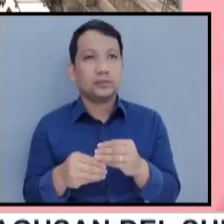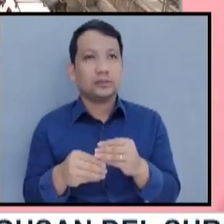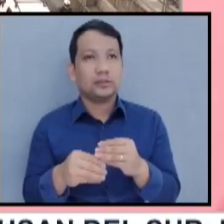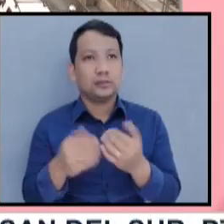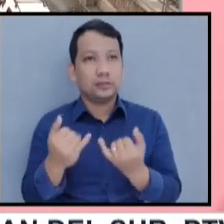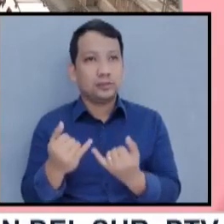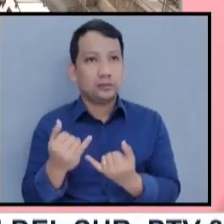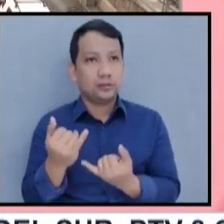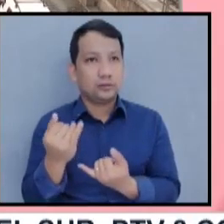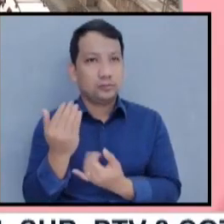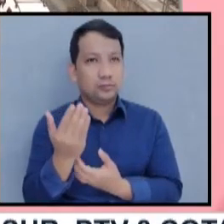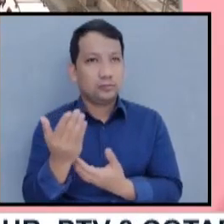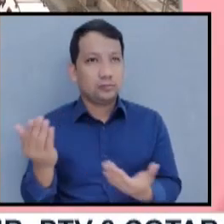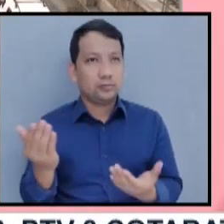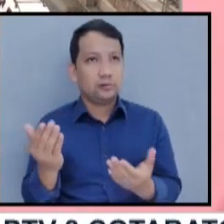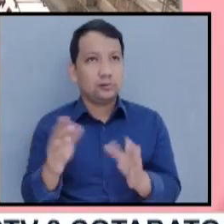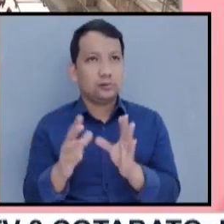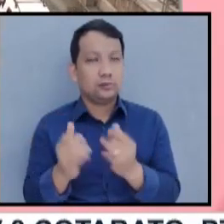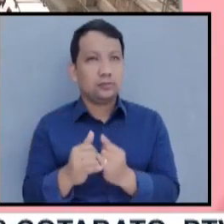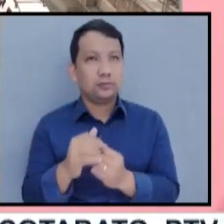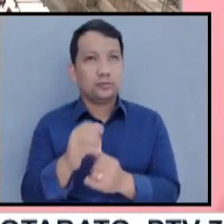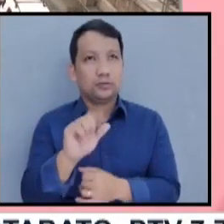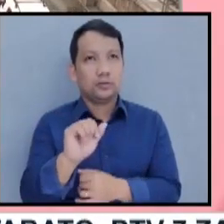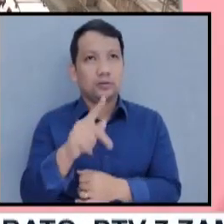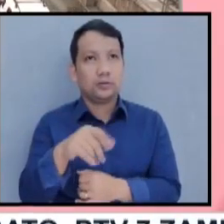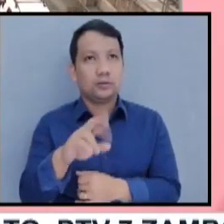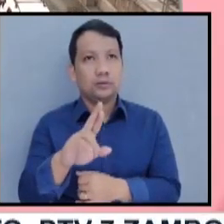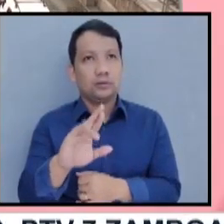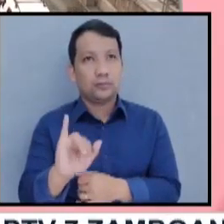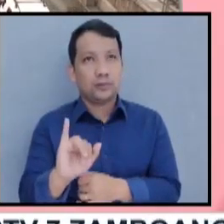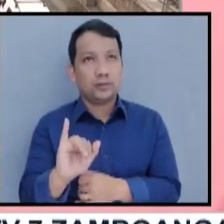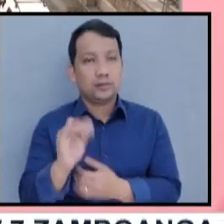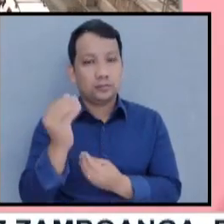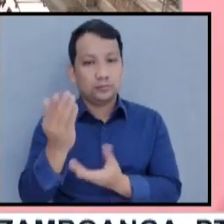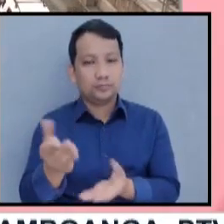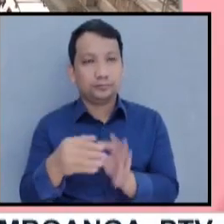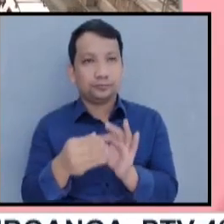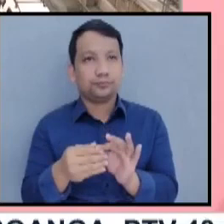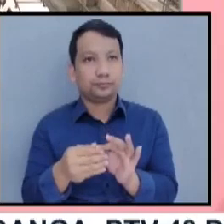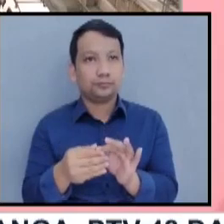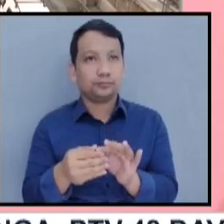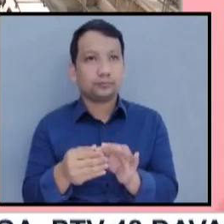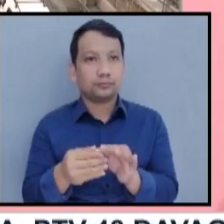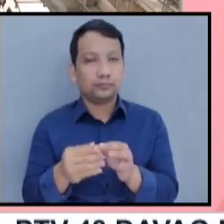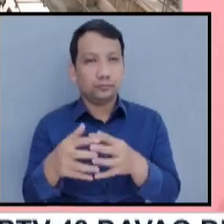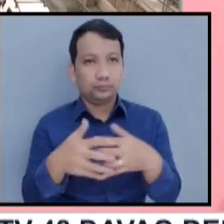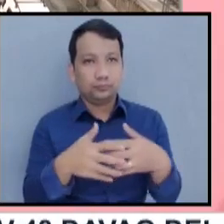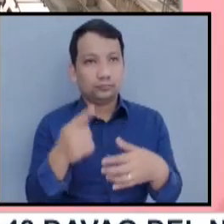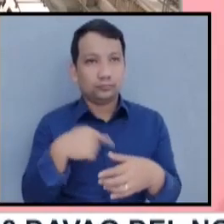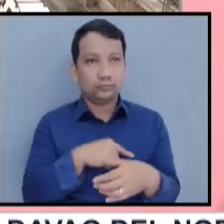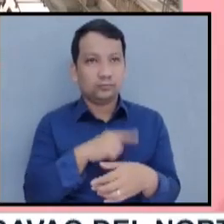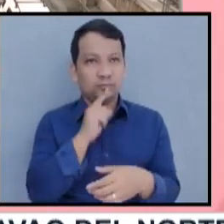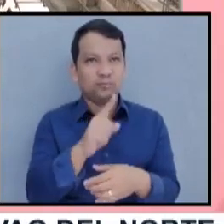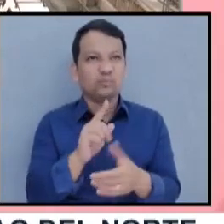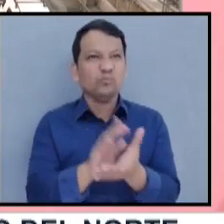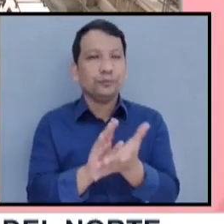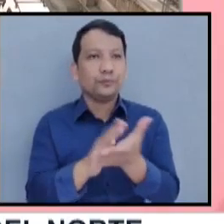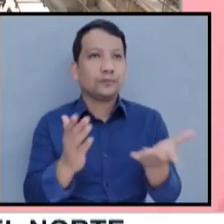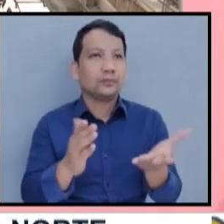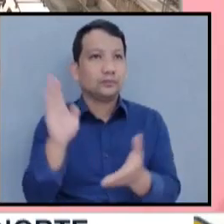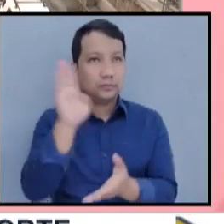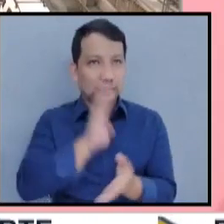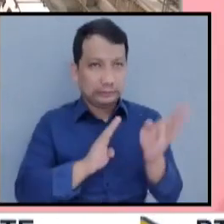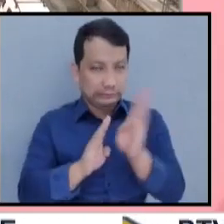araw ang bayan ng Apari. Ito ay para bigyan daan ang pagsasaayos din ng mga paaralan na nasira rin